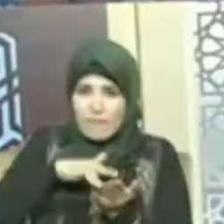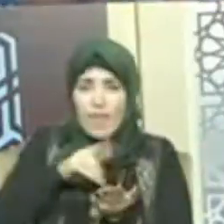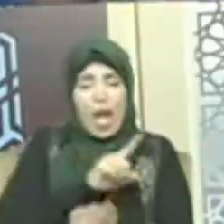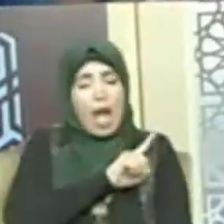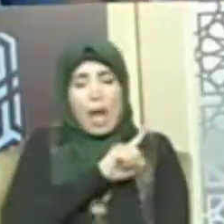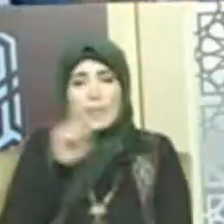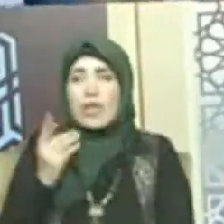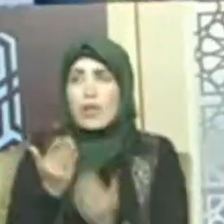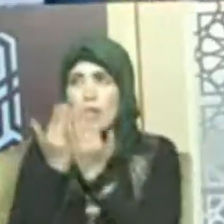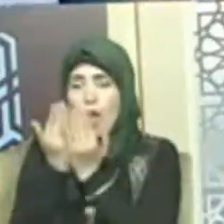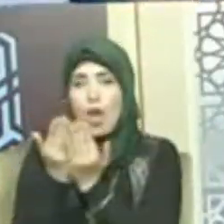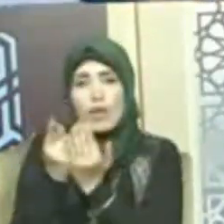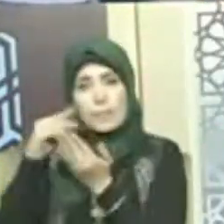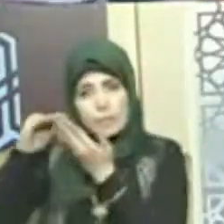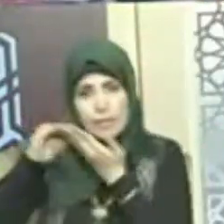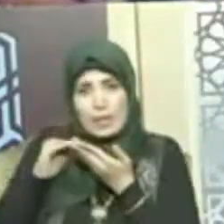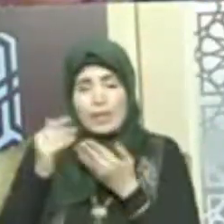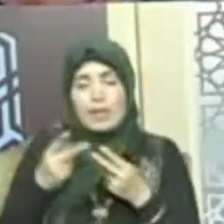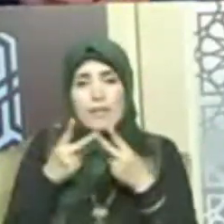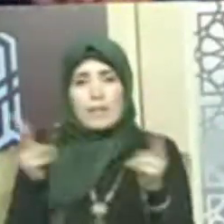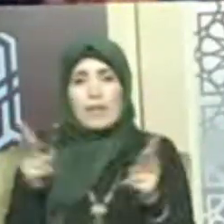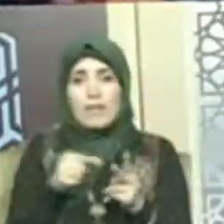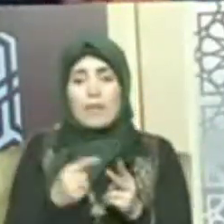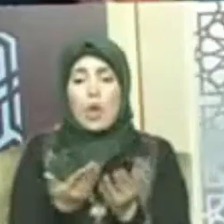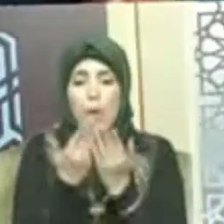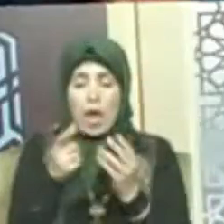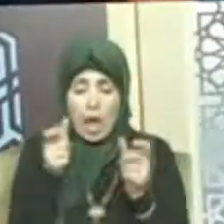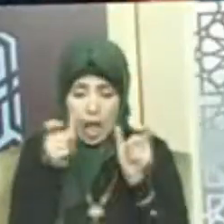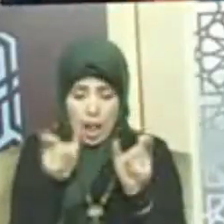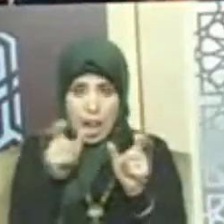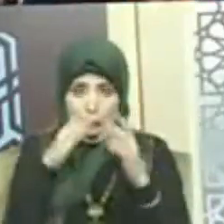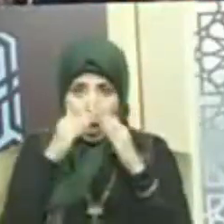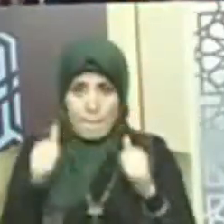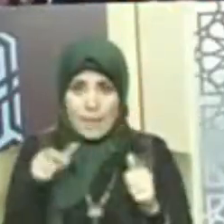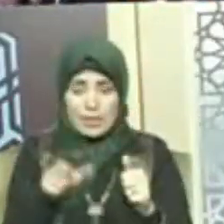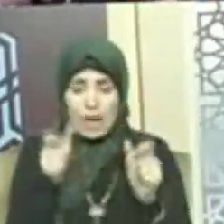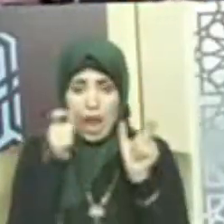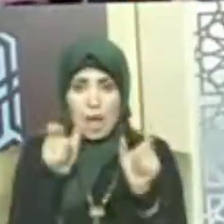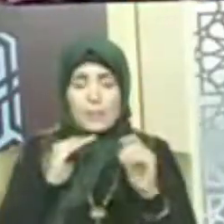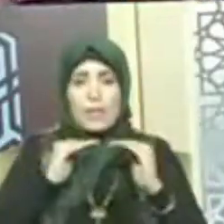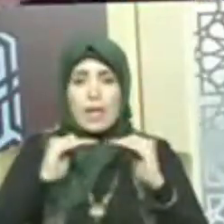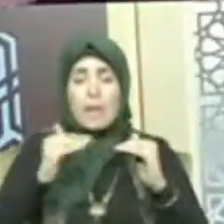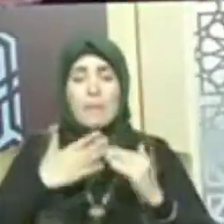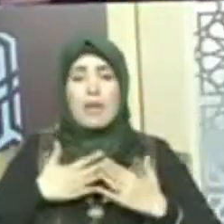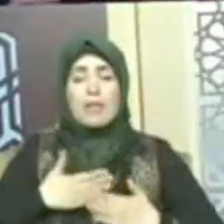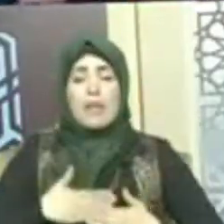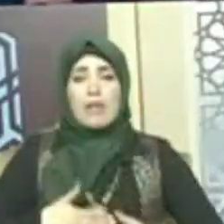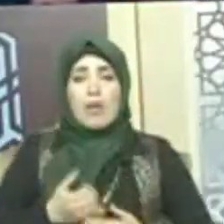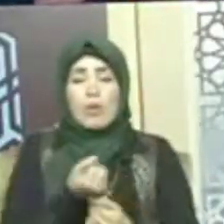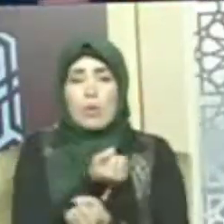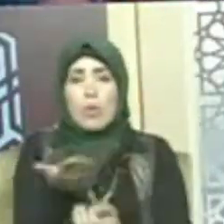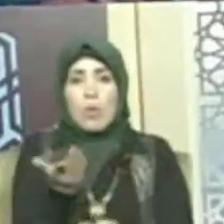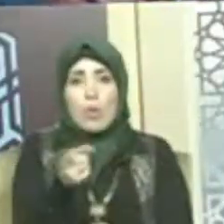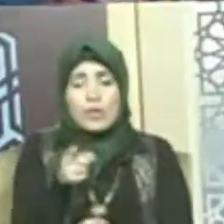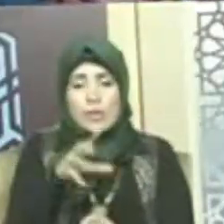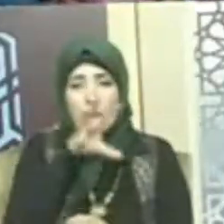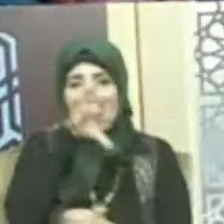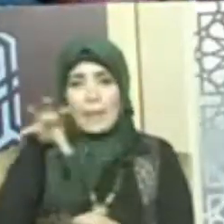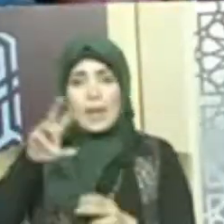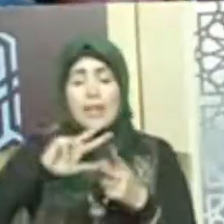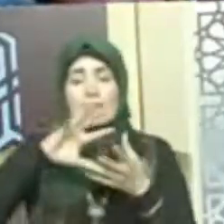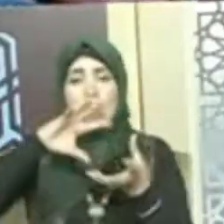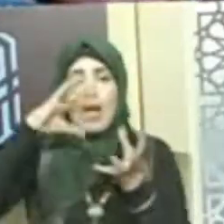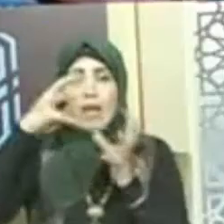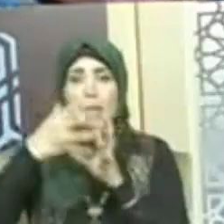خائبين، واجعل مصرنا أمنا أمانا سخاء أخاء وسائر بلاد